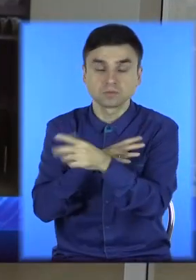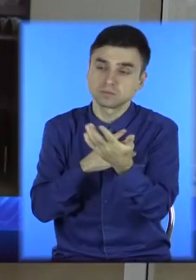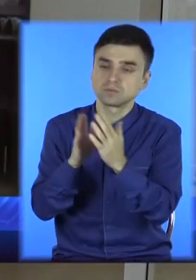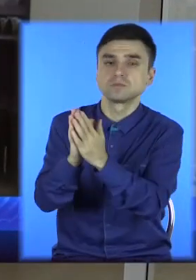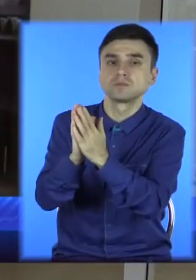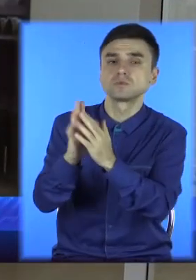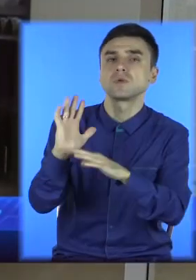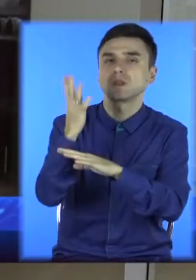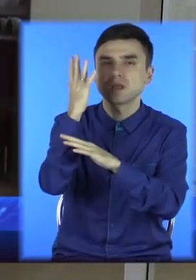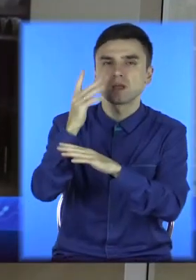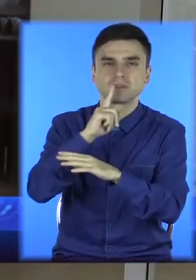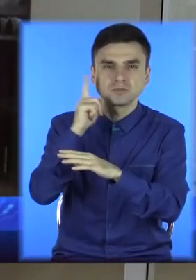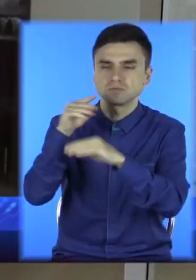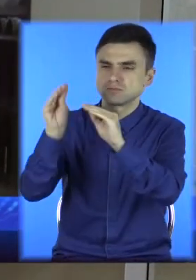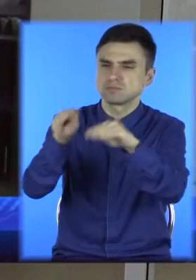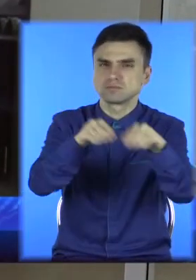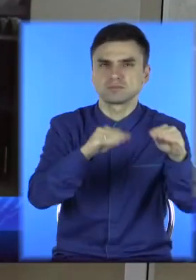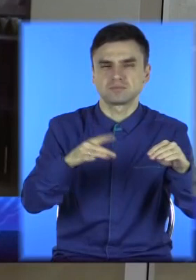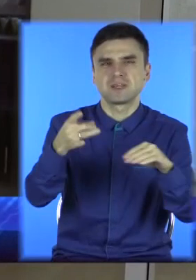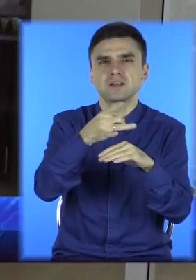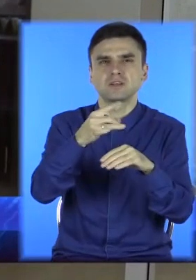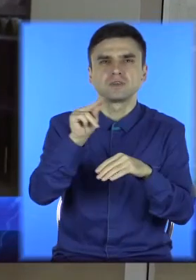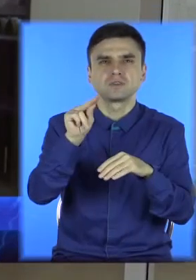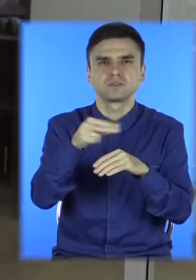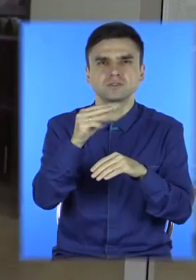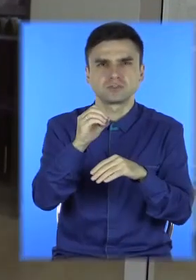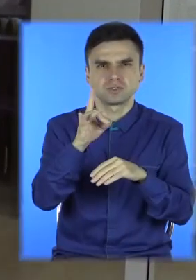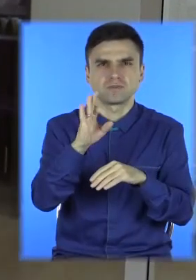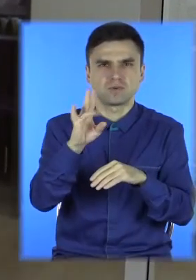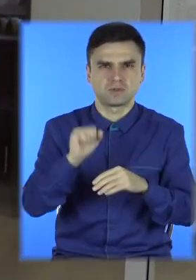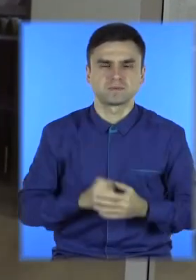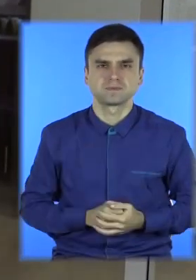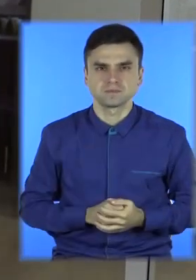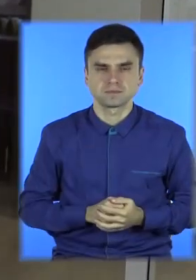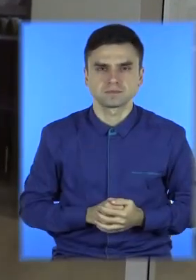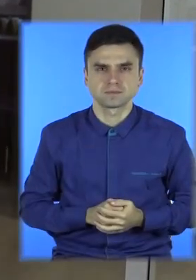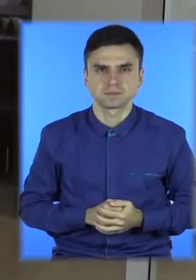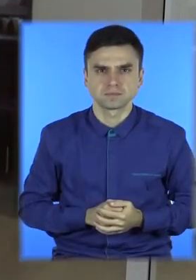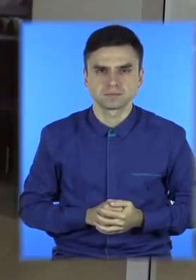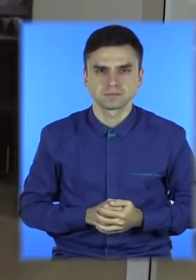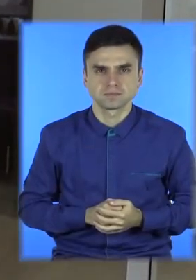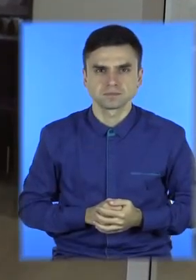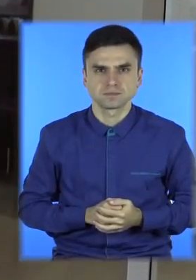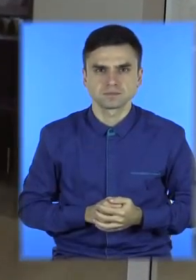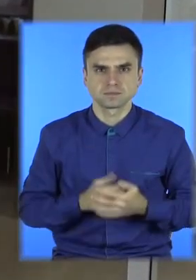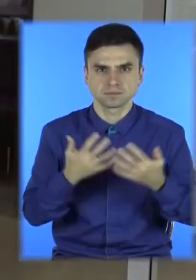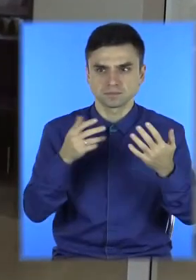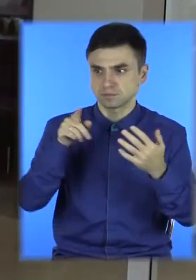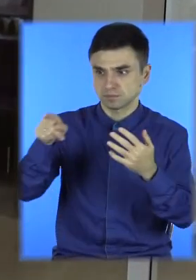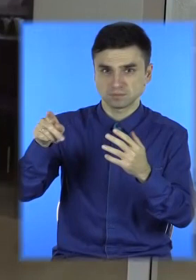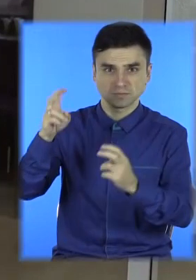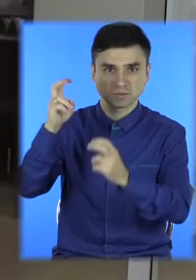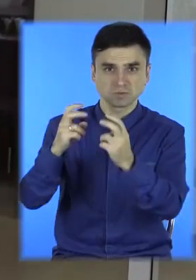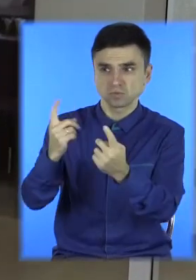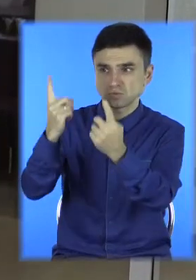Крупная международная корпорация все-таки сделает, разработает качественный документ,